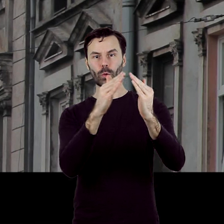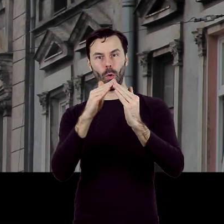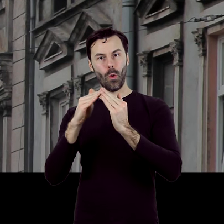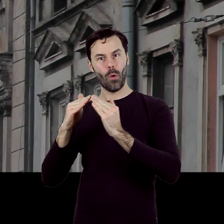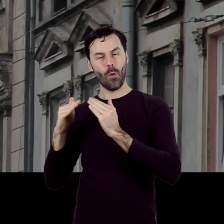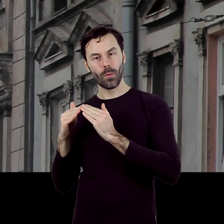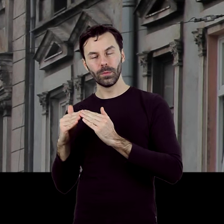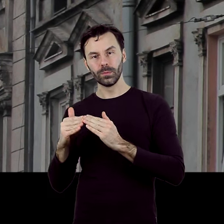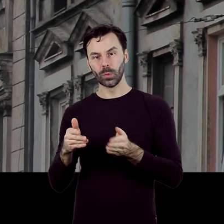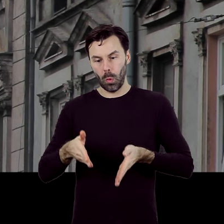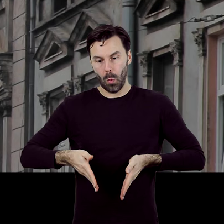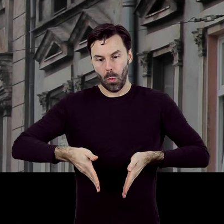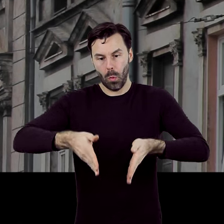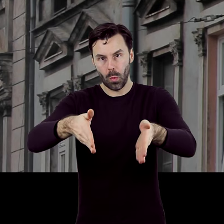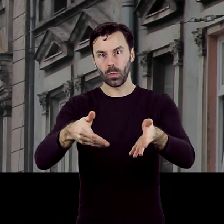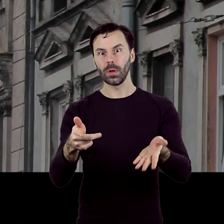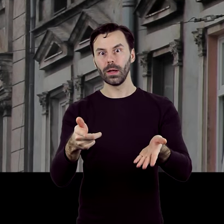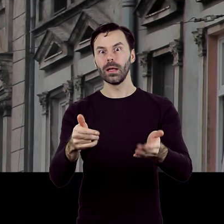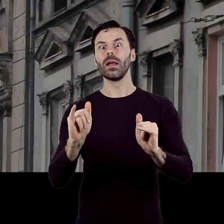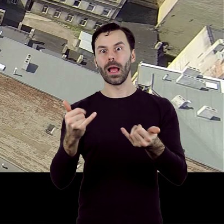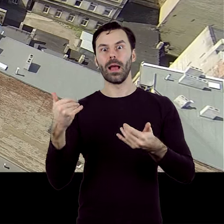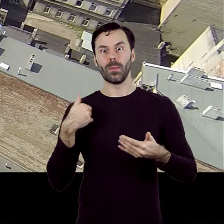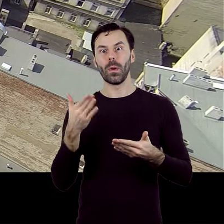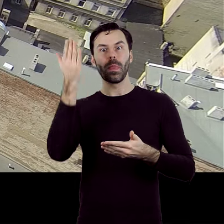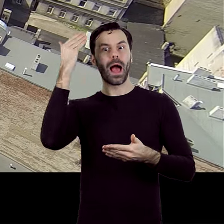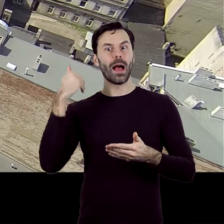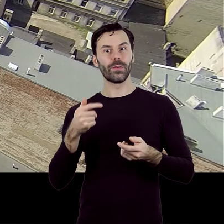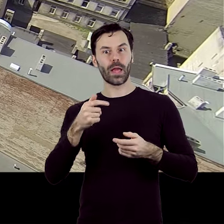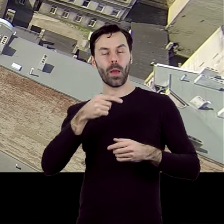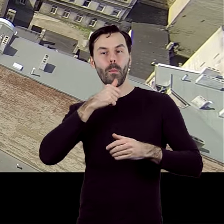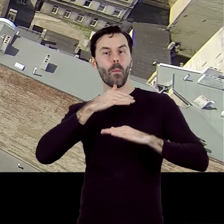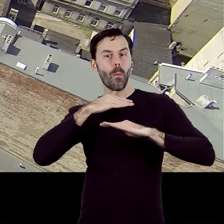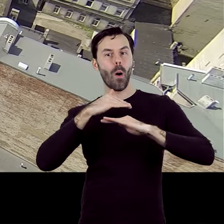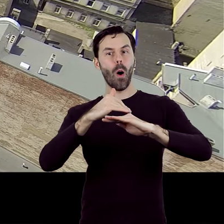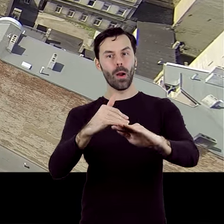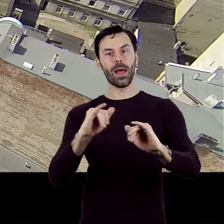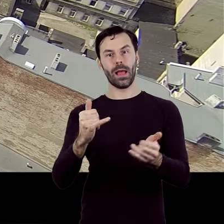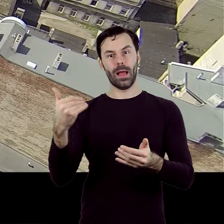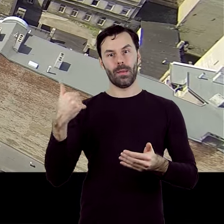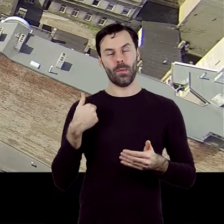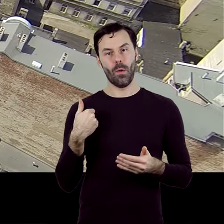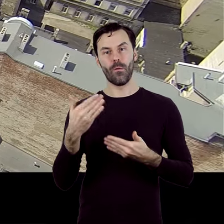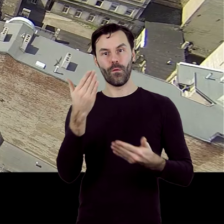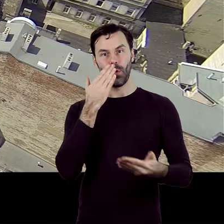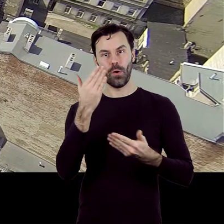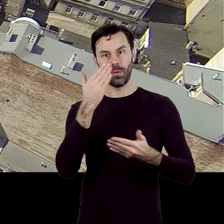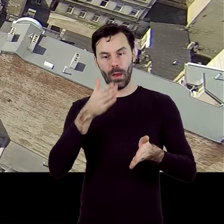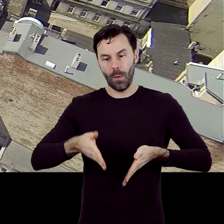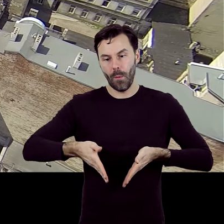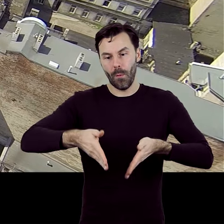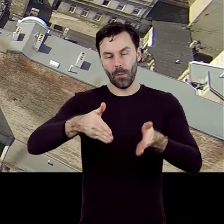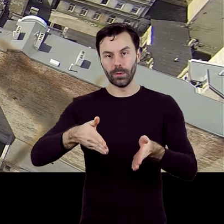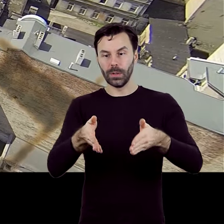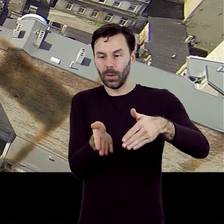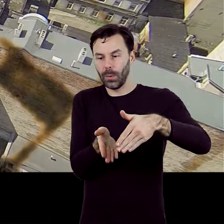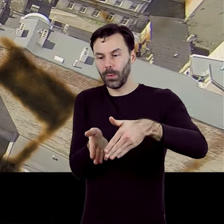linie ulic to pamiątka po przebiegu dawnych miec, ukośnym w stosunku do prostokątnej siatki ulic i działek